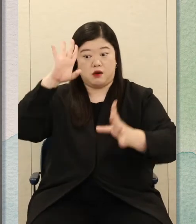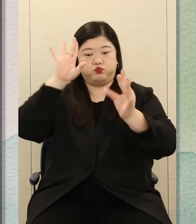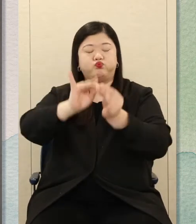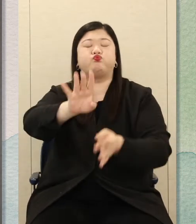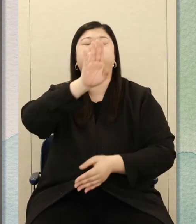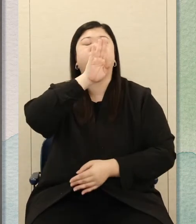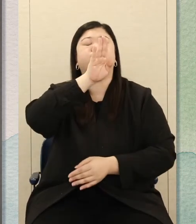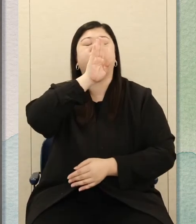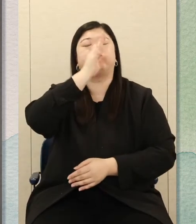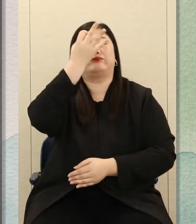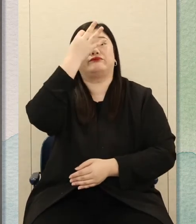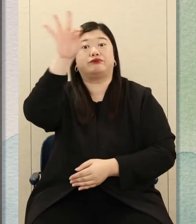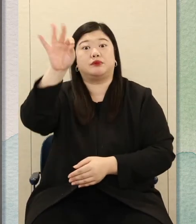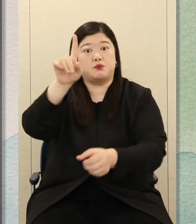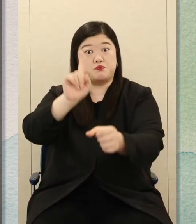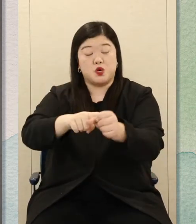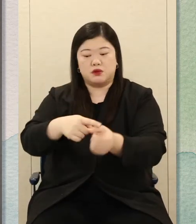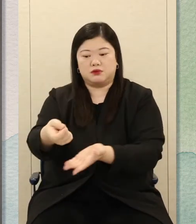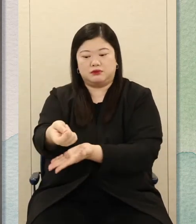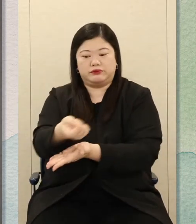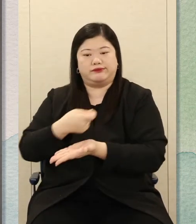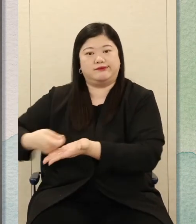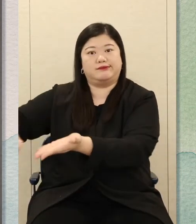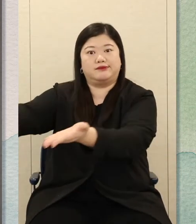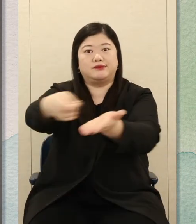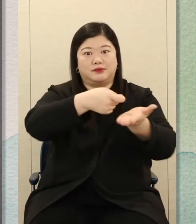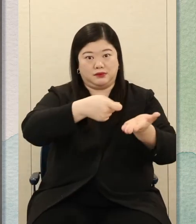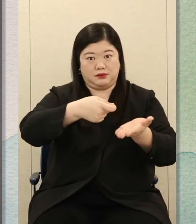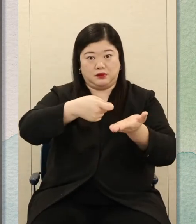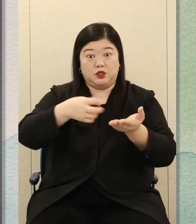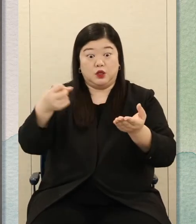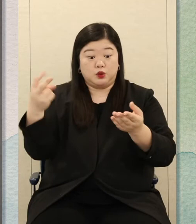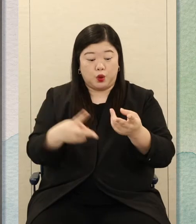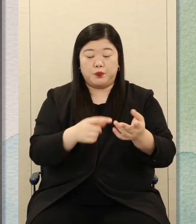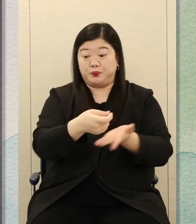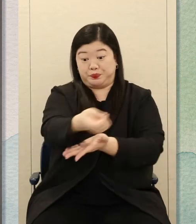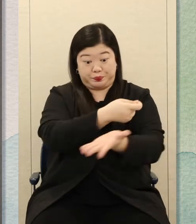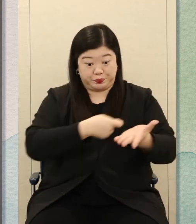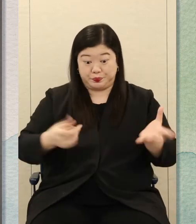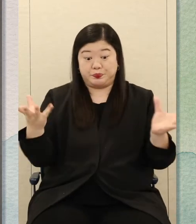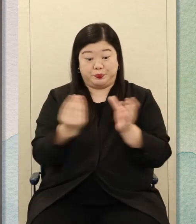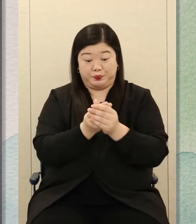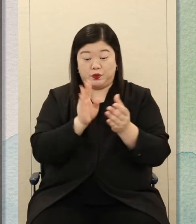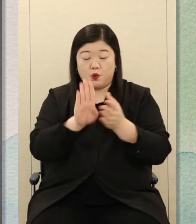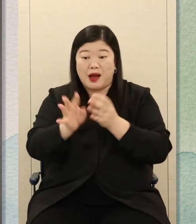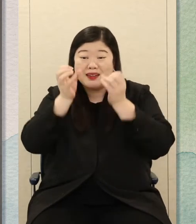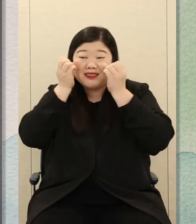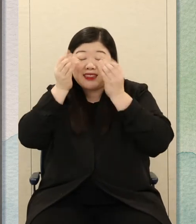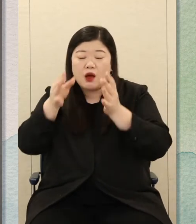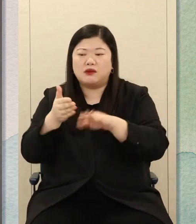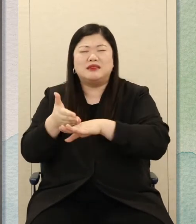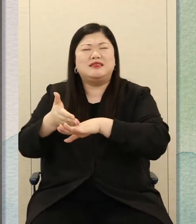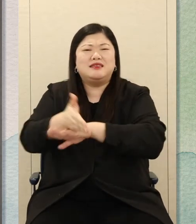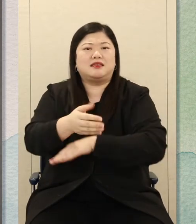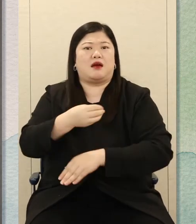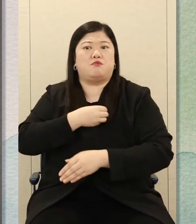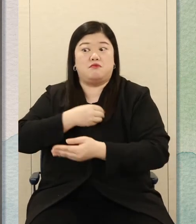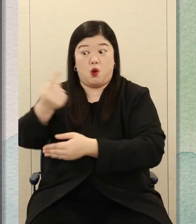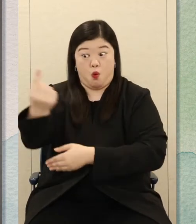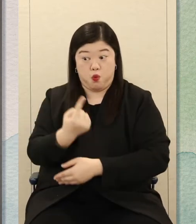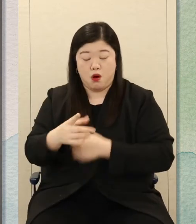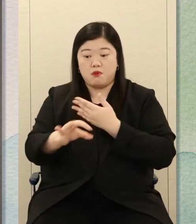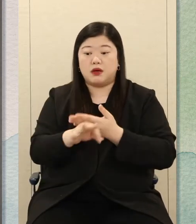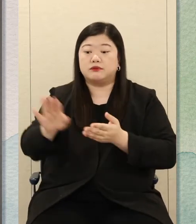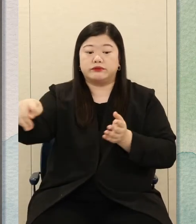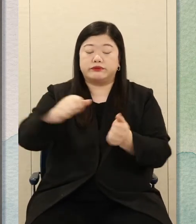동의했다라고 하는 걸 표시하게 만들고요. 신입 회원 들어오면 당연히 그 규칙 보여주고 같이 읽고 그 다음에 거기에 서명하게 만들고 여기는